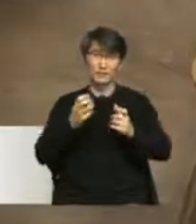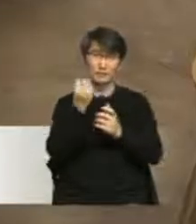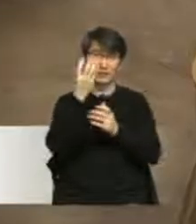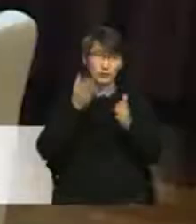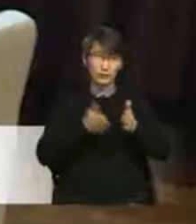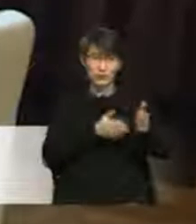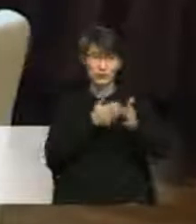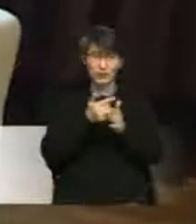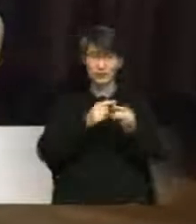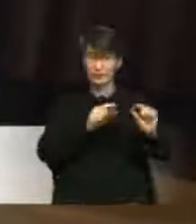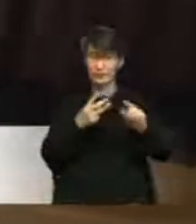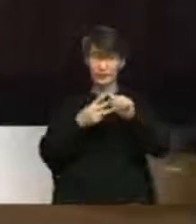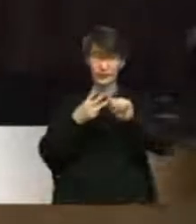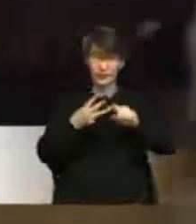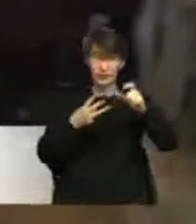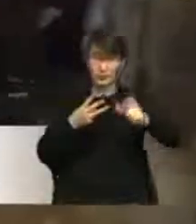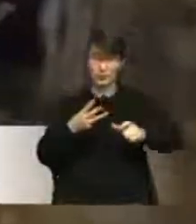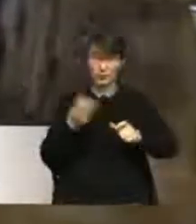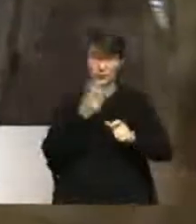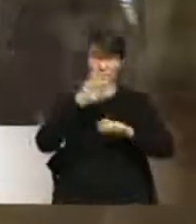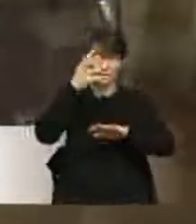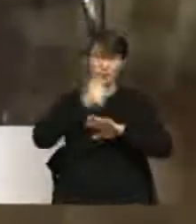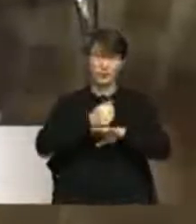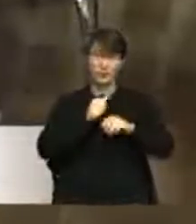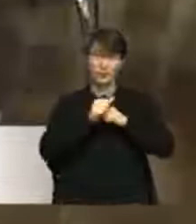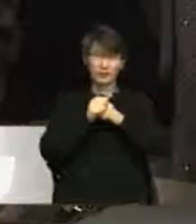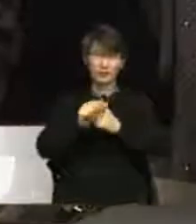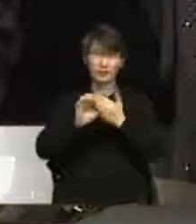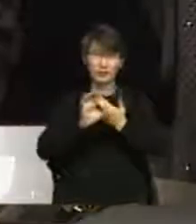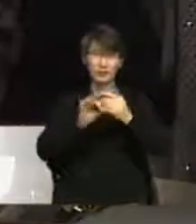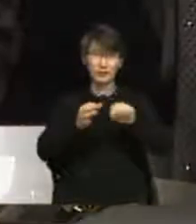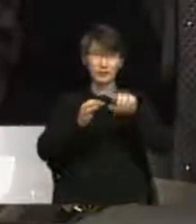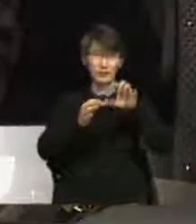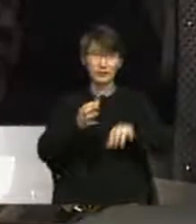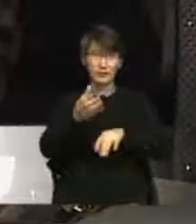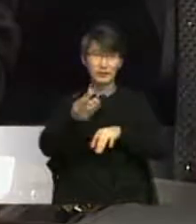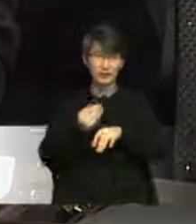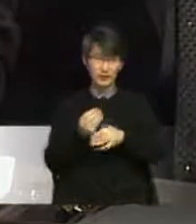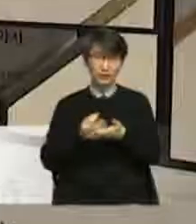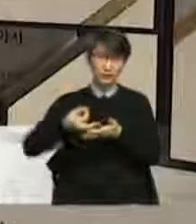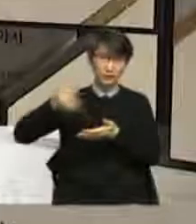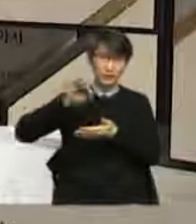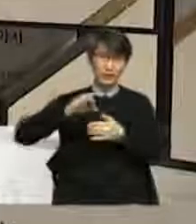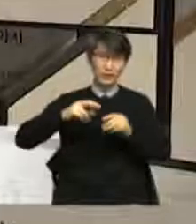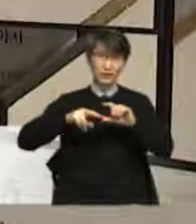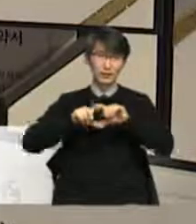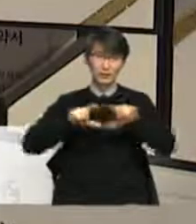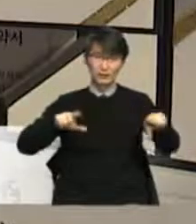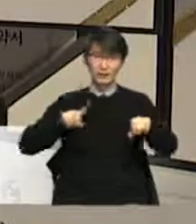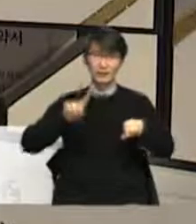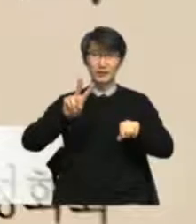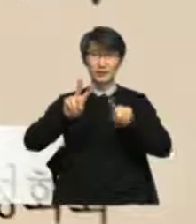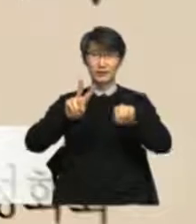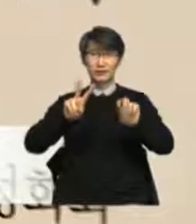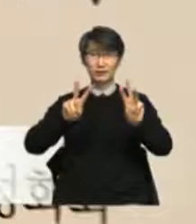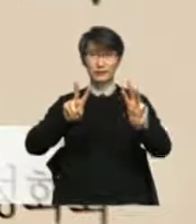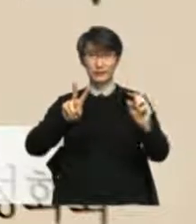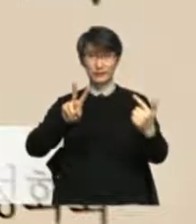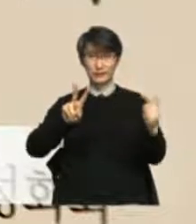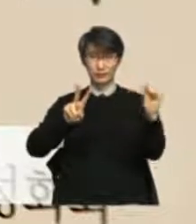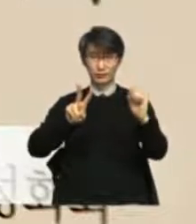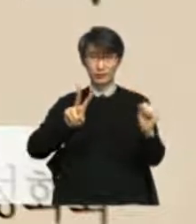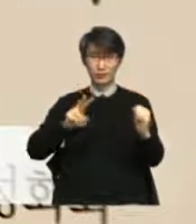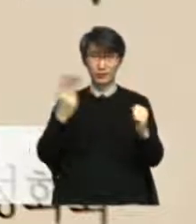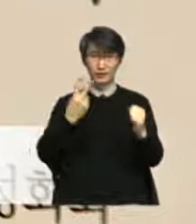길입니다 이번 조사 결과에 따르면 해당 구역 내 전체 인대로 인상률 평균은 2.3 7% 로